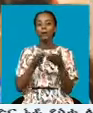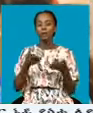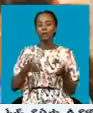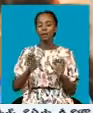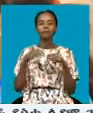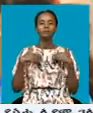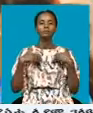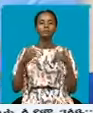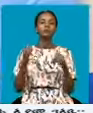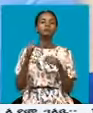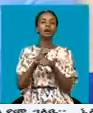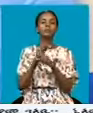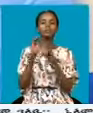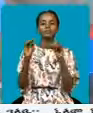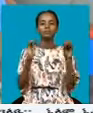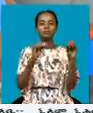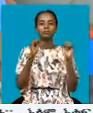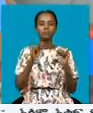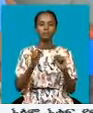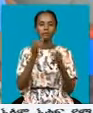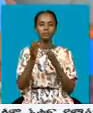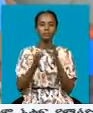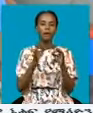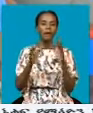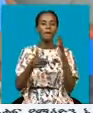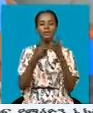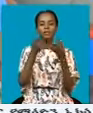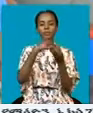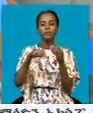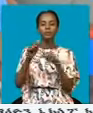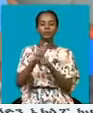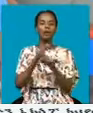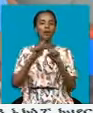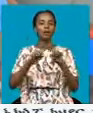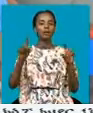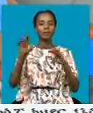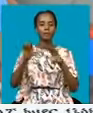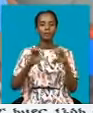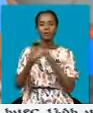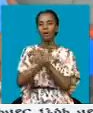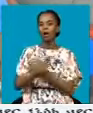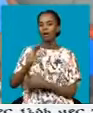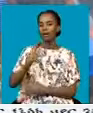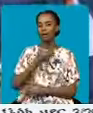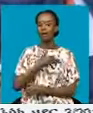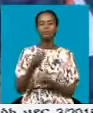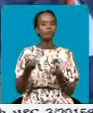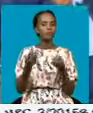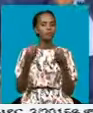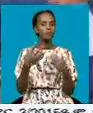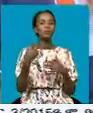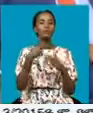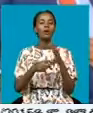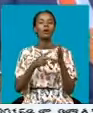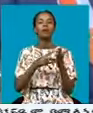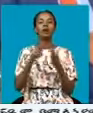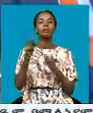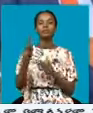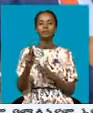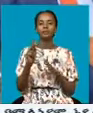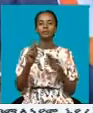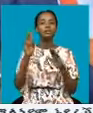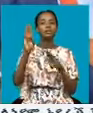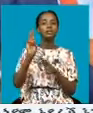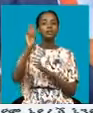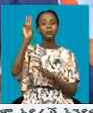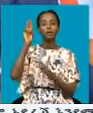ما سلطن مچالون تنا قروال يا مستنيا زور سلطنا ليتي ميادرگو هاگراتشنن زرف بزواغا ياسك فلاتن يسمين